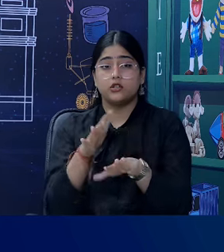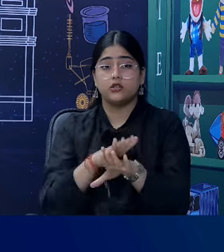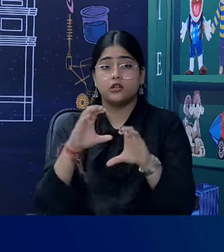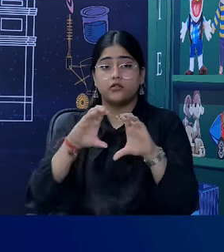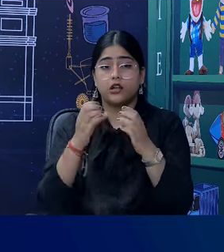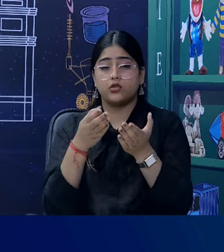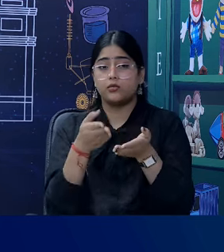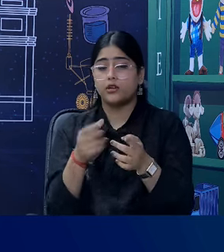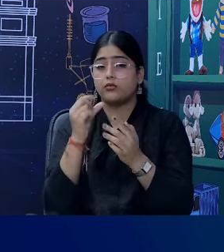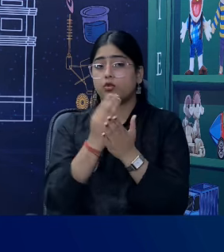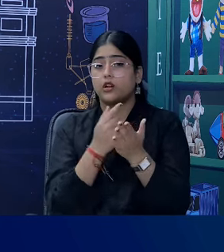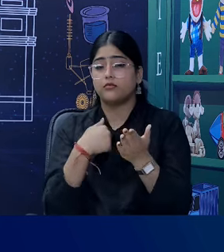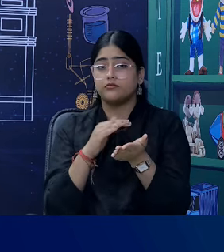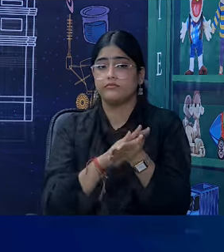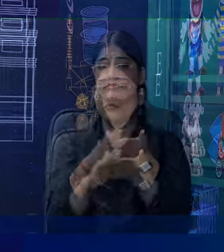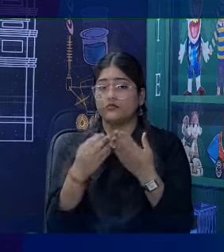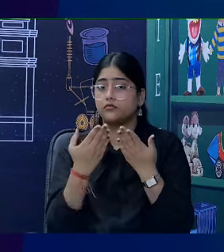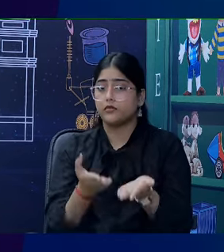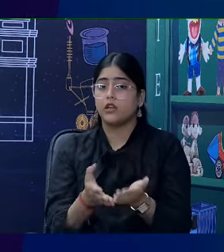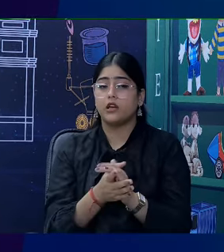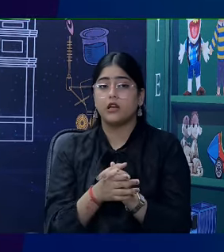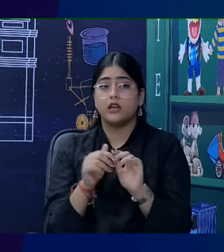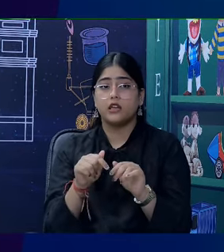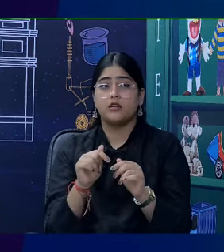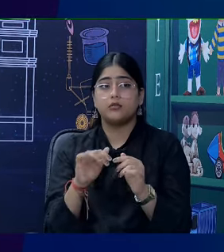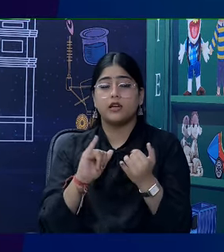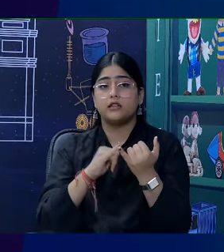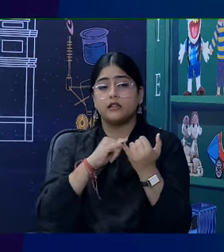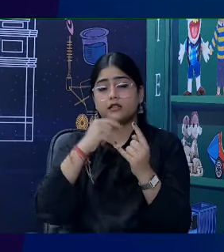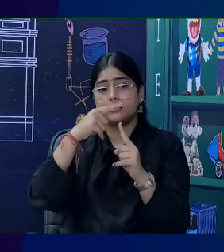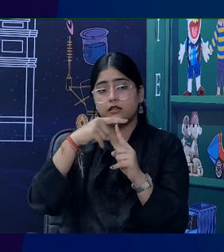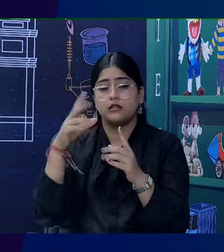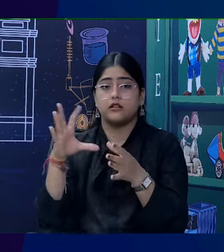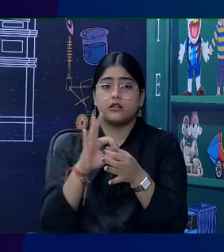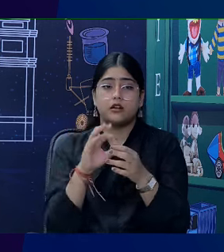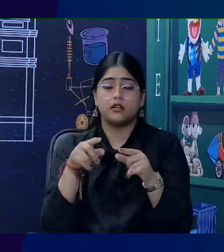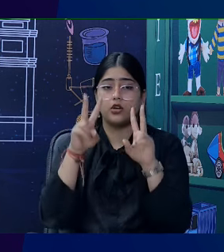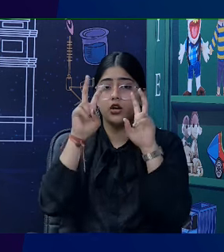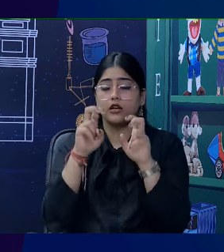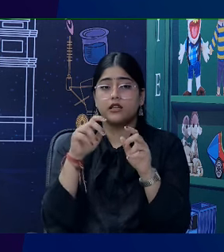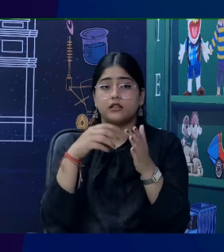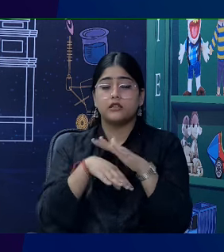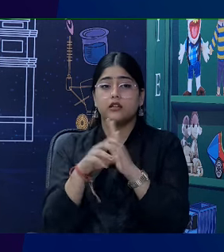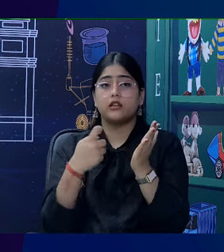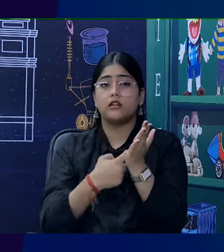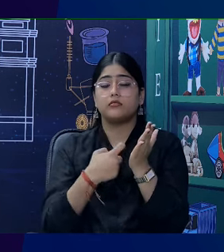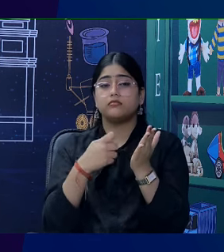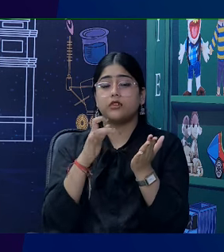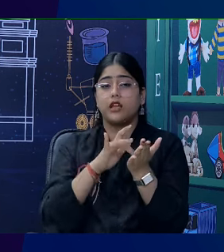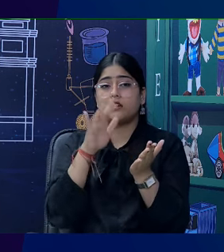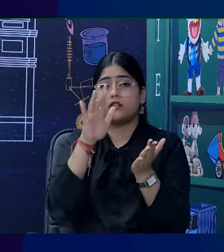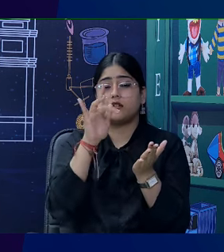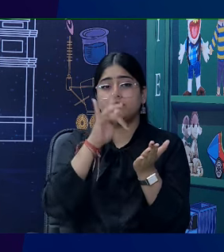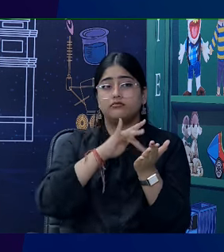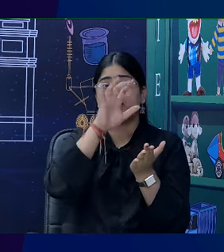अपने सत्र को हमें यहीं पर समाप्त करना होगा यहां पर सोशल साइंस का सत्र था जिसमें हम रीजनल कल्चर्सल रहे